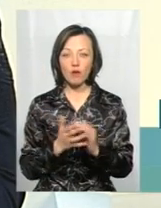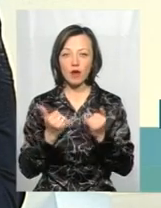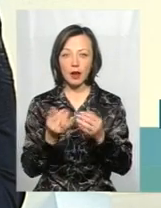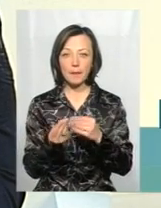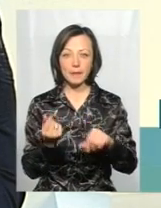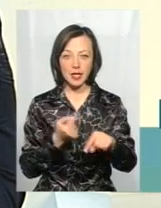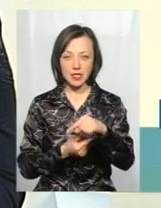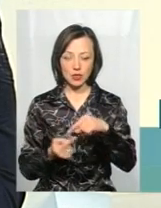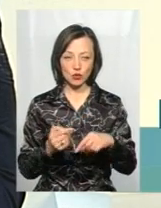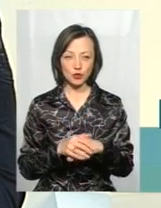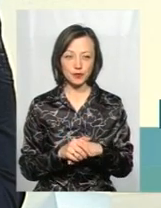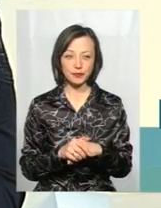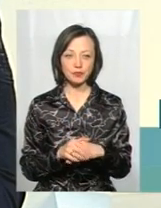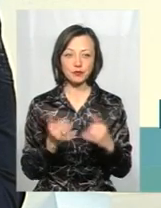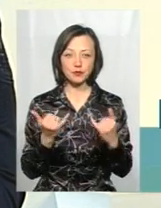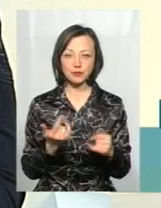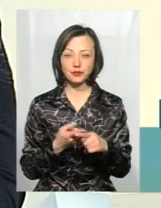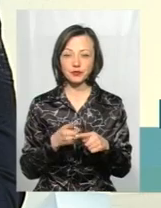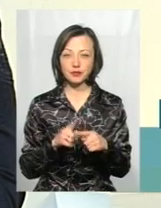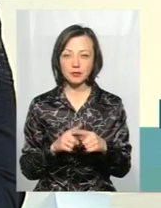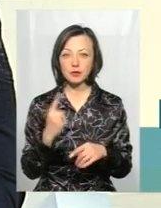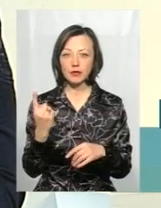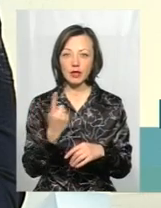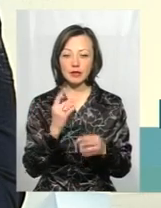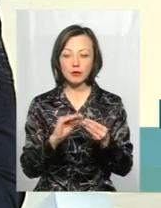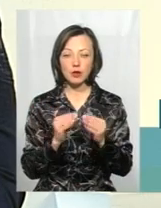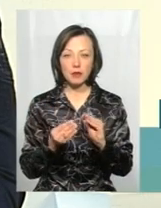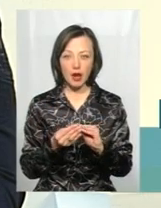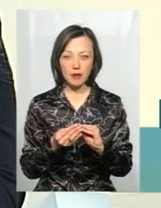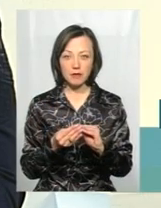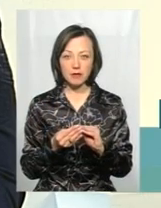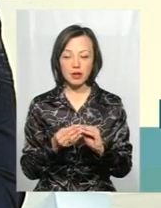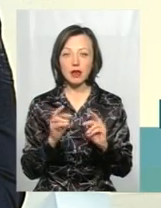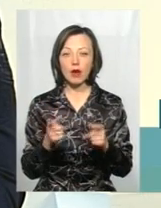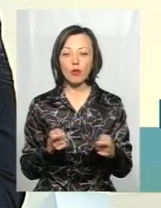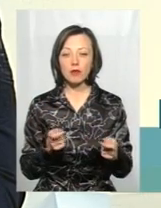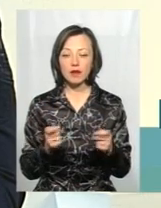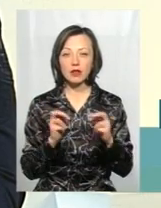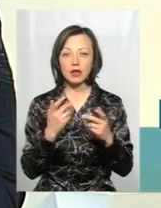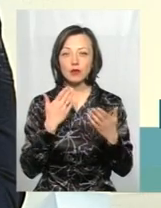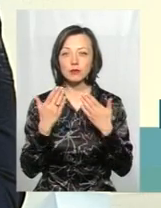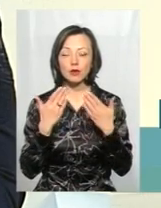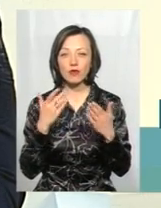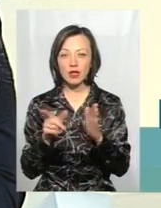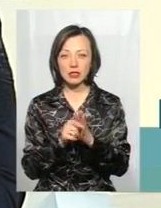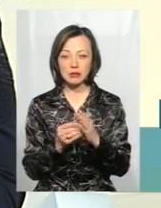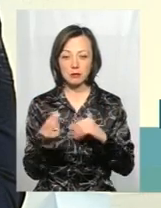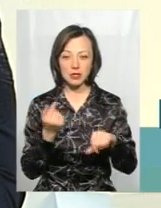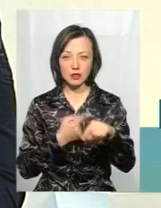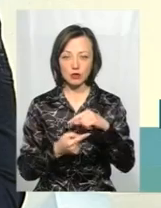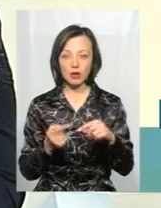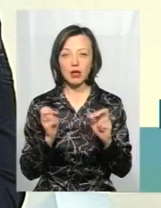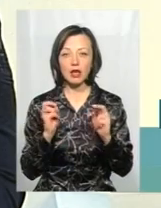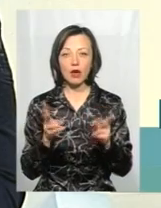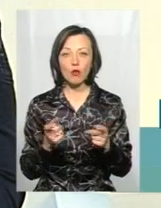що сьогодні це одна із проблем, тому що як управляти, як спілкуватися з бізнесом,